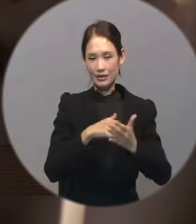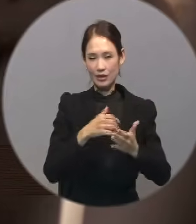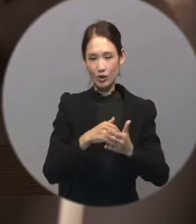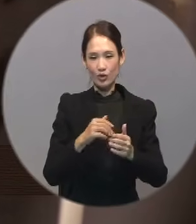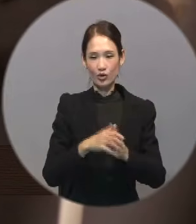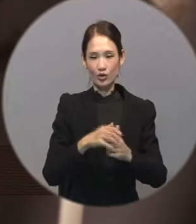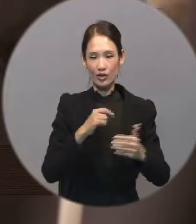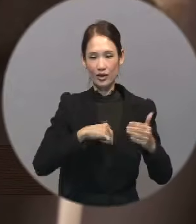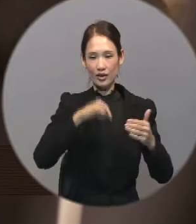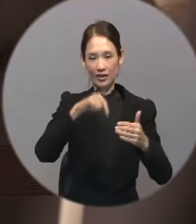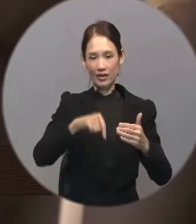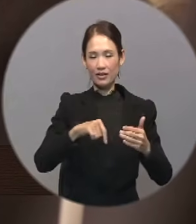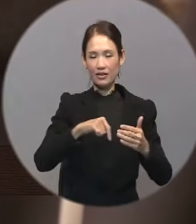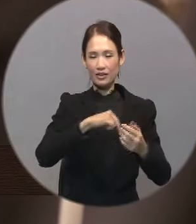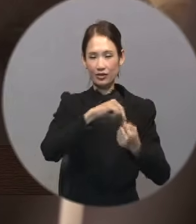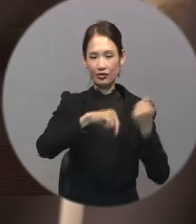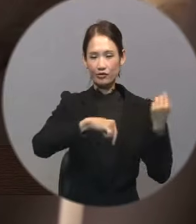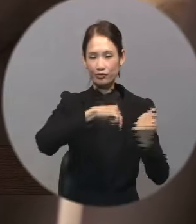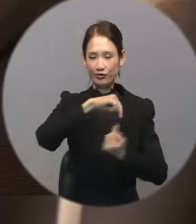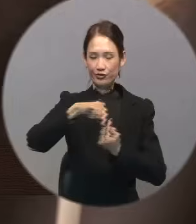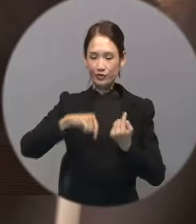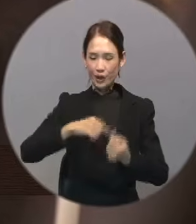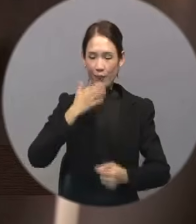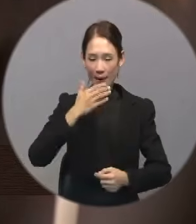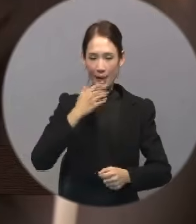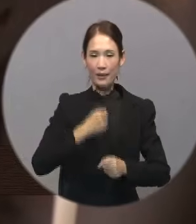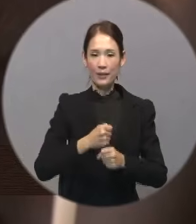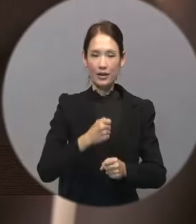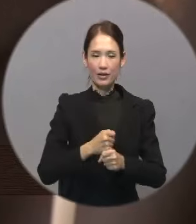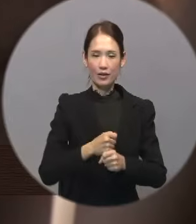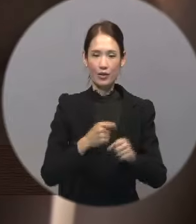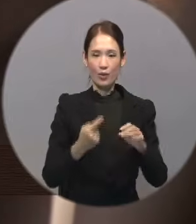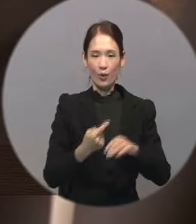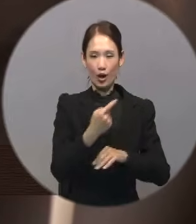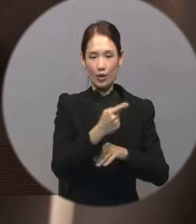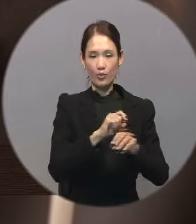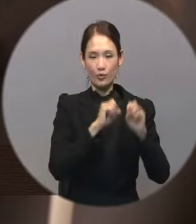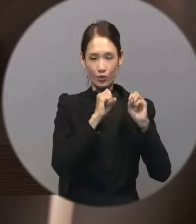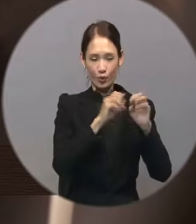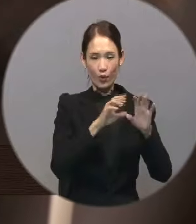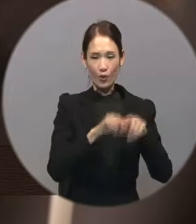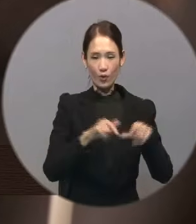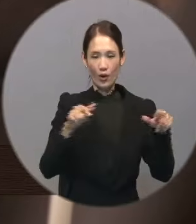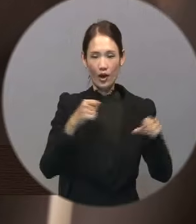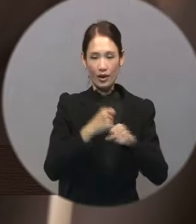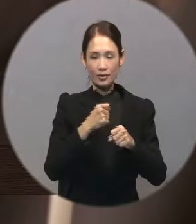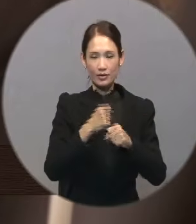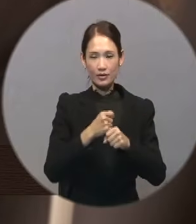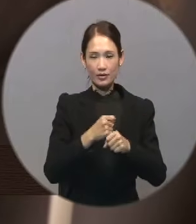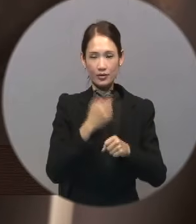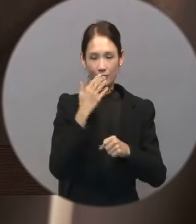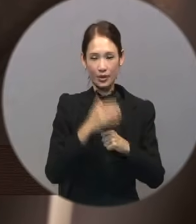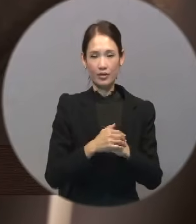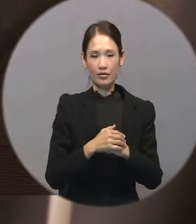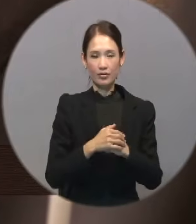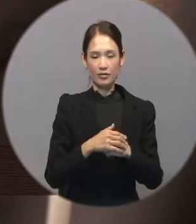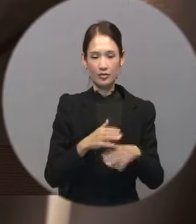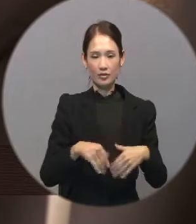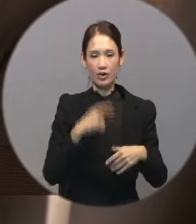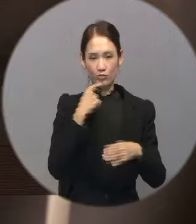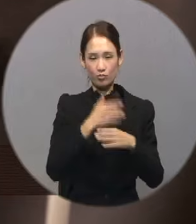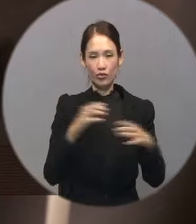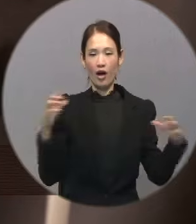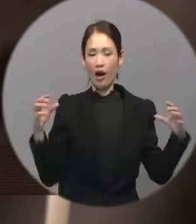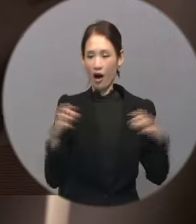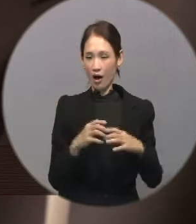속에서 내수 그 순환 경제가 가능하고 또 외부로 확산하고 자체 생산이 될 수 있는. 근데 이게 지금 남북한이 합치면